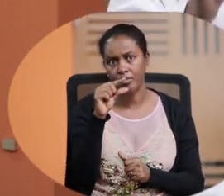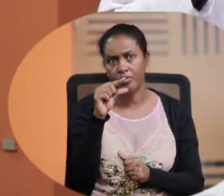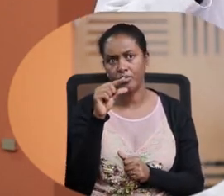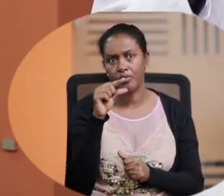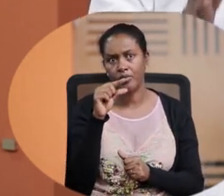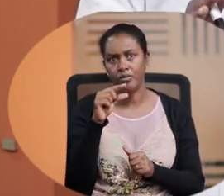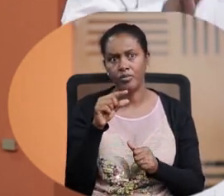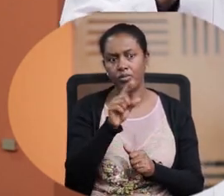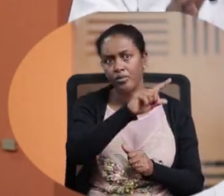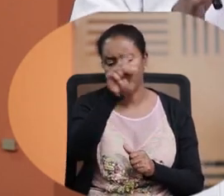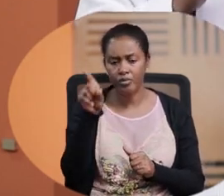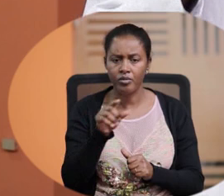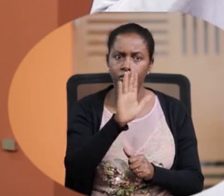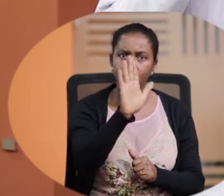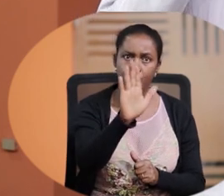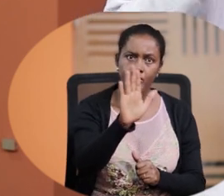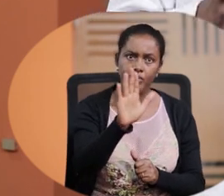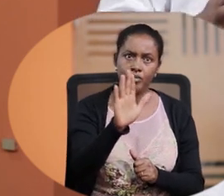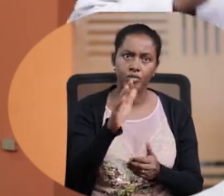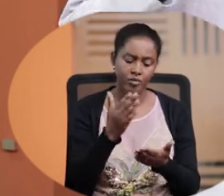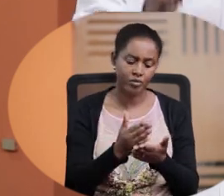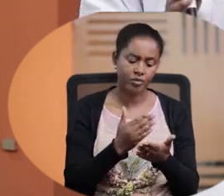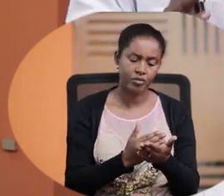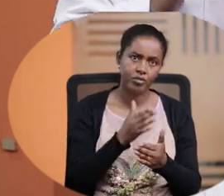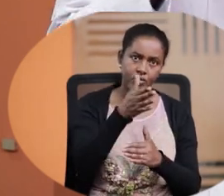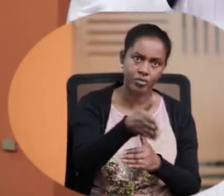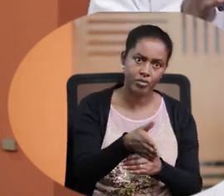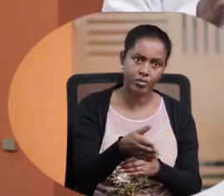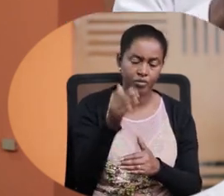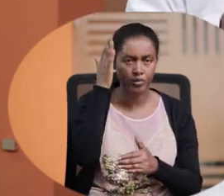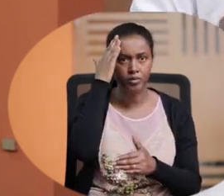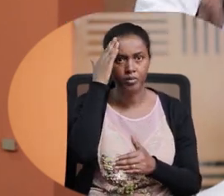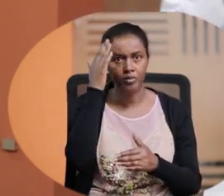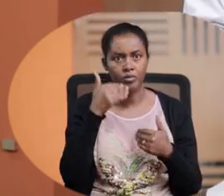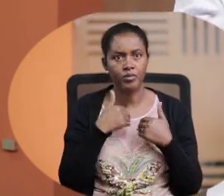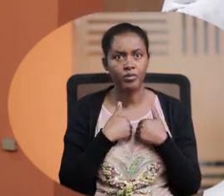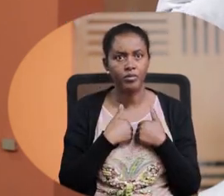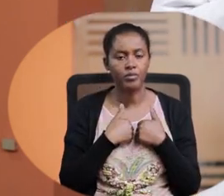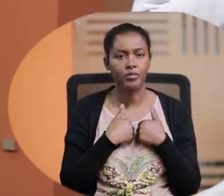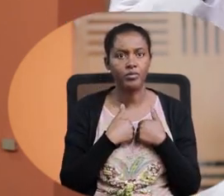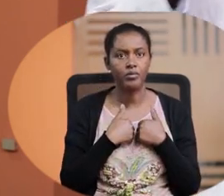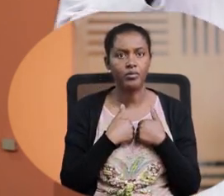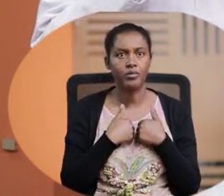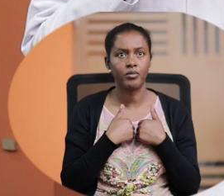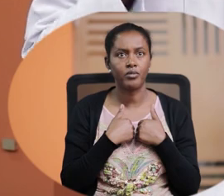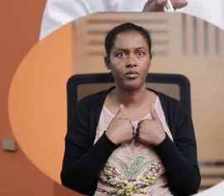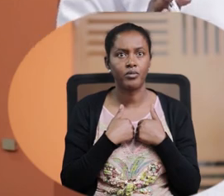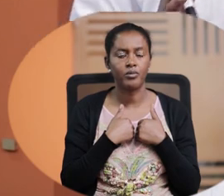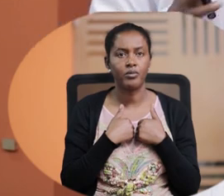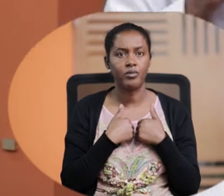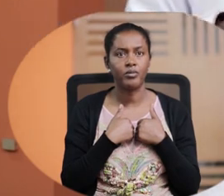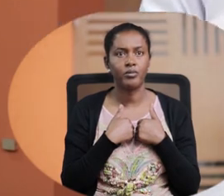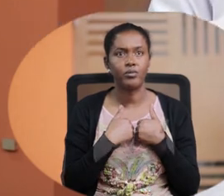dandeettii ishii xiqqoo sin dhuma barnoota kanaa booda gonfachuu qabdanidha malee guutumaan guutuutti dandeettiin keessan ishii kanarrattiin qofa daanga'uu hin